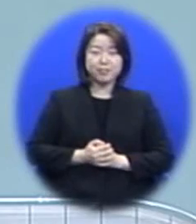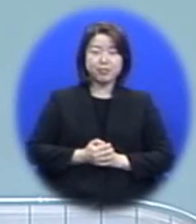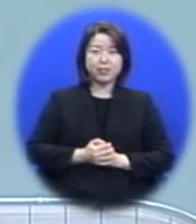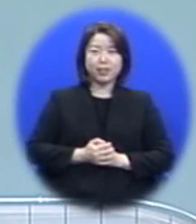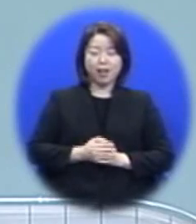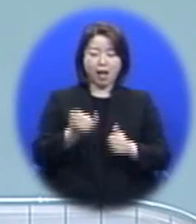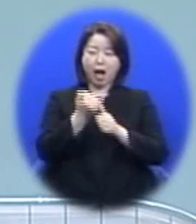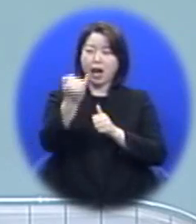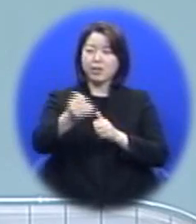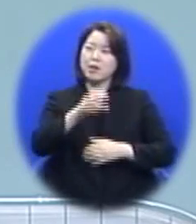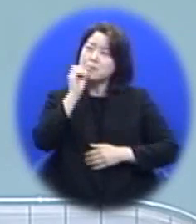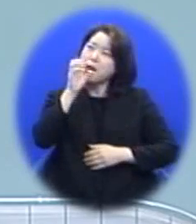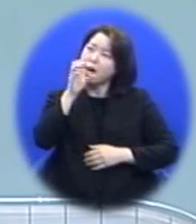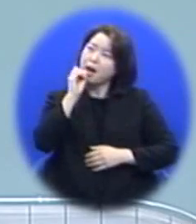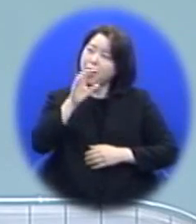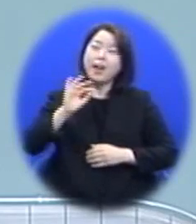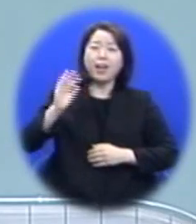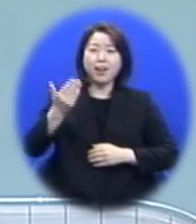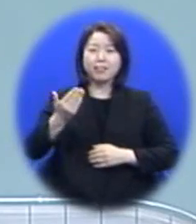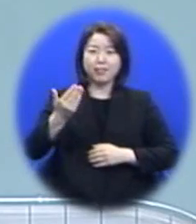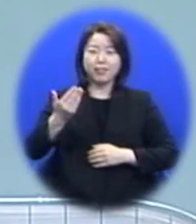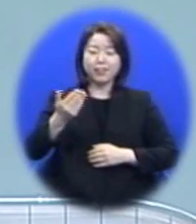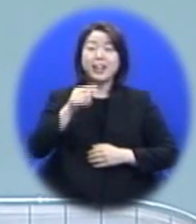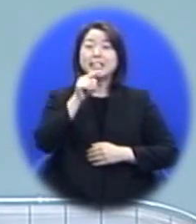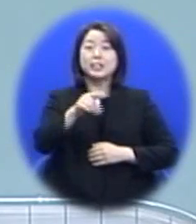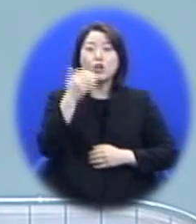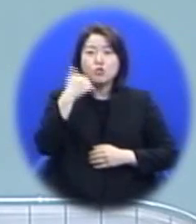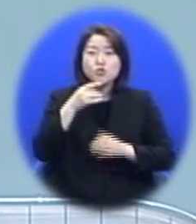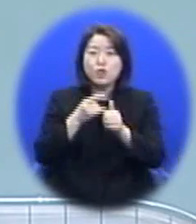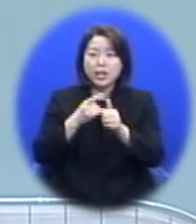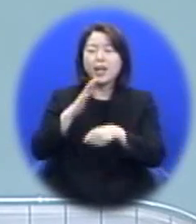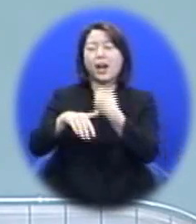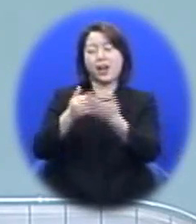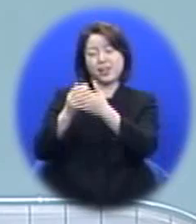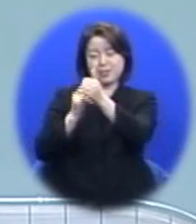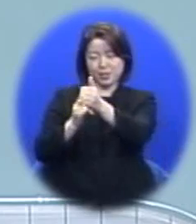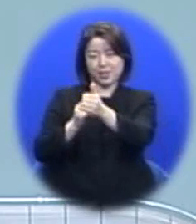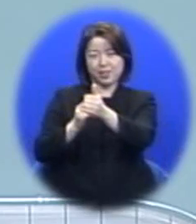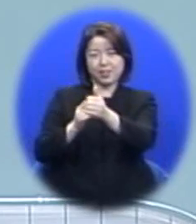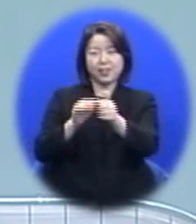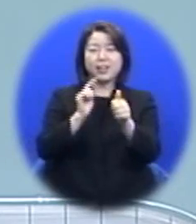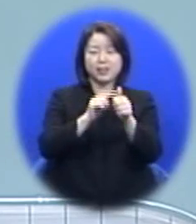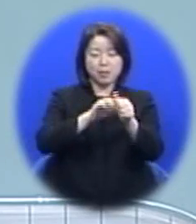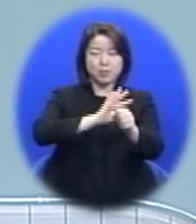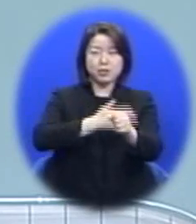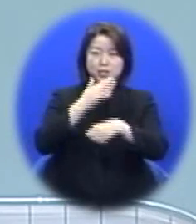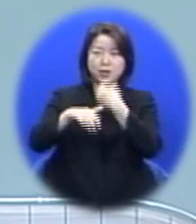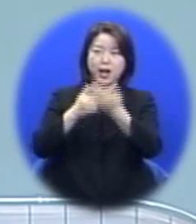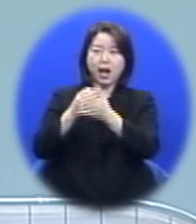말은 해야죠. 하나님에게 하라는, 남편의 잘못은 하나님에게 하라는 것입니다.